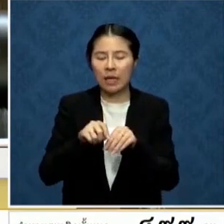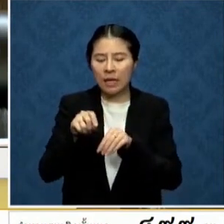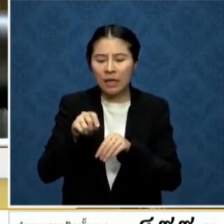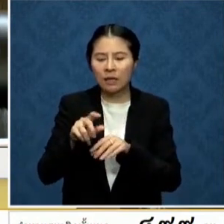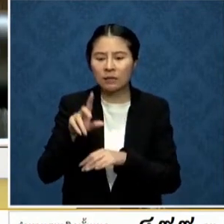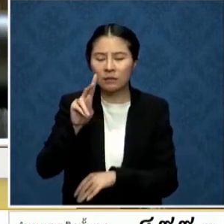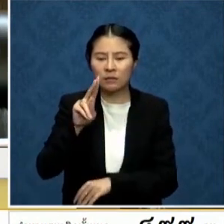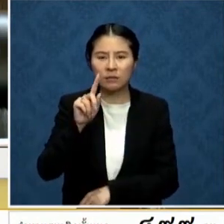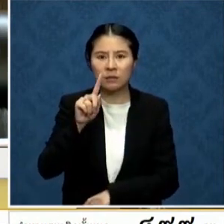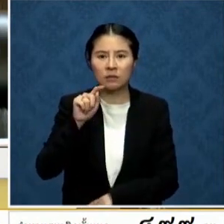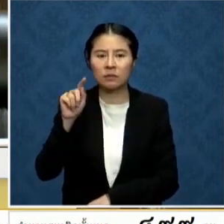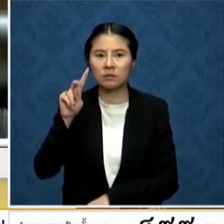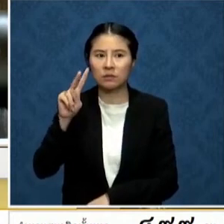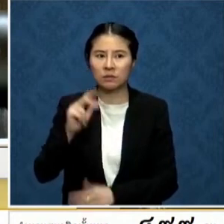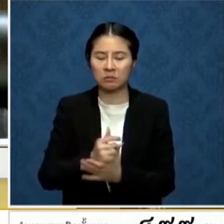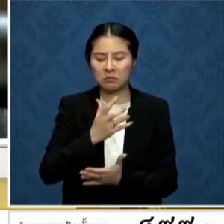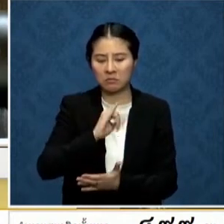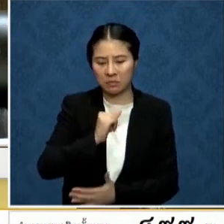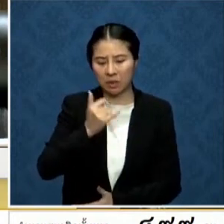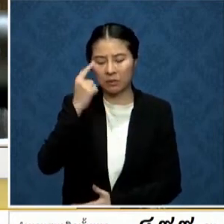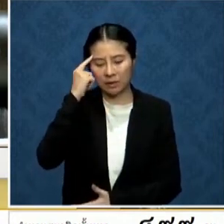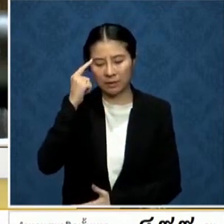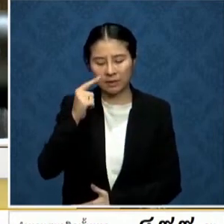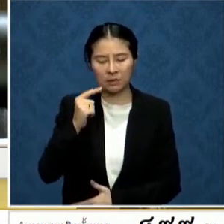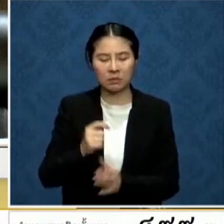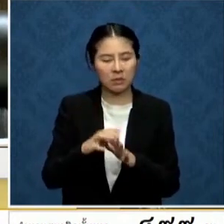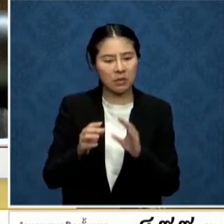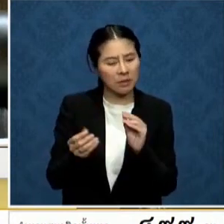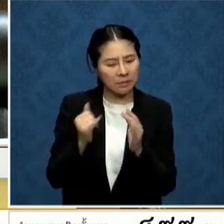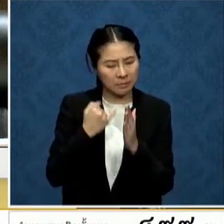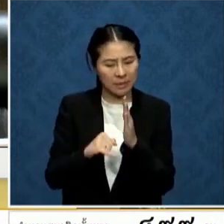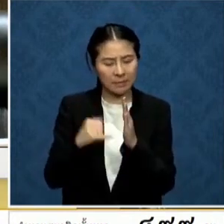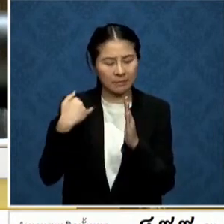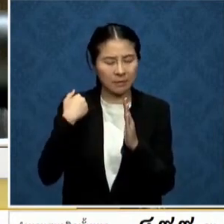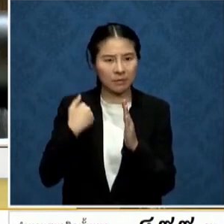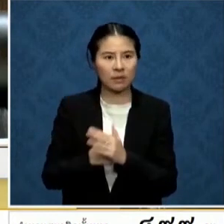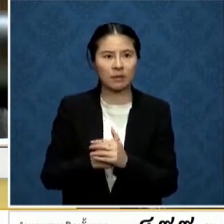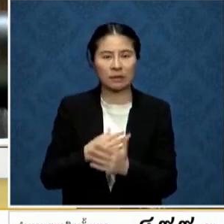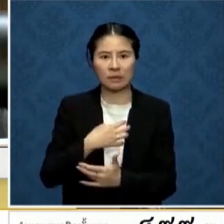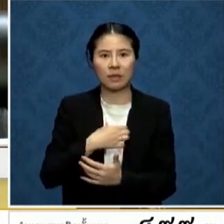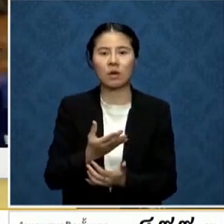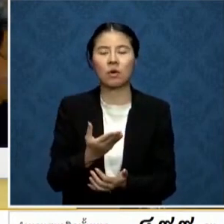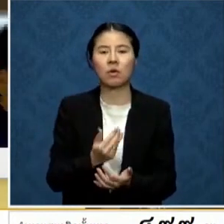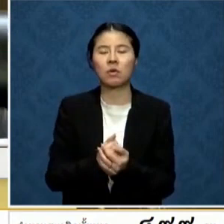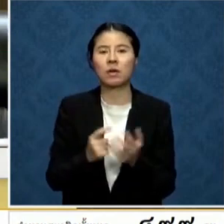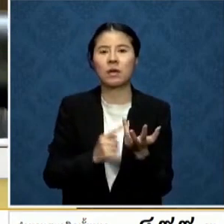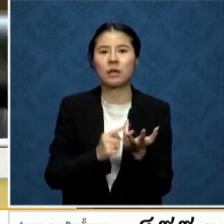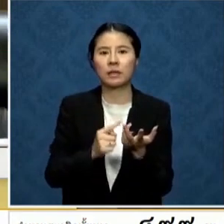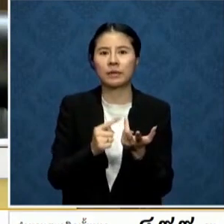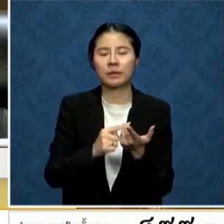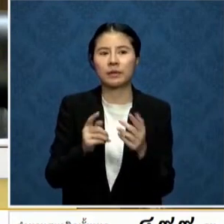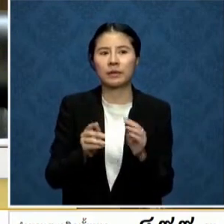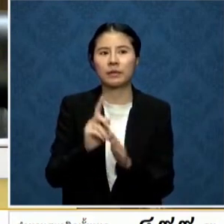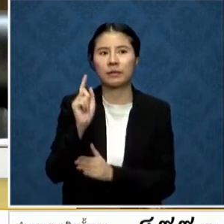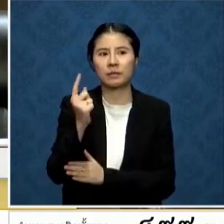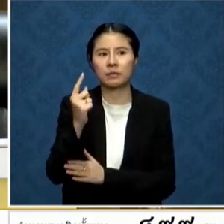เนี่ยอีกฝ่ายหนึงก็คิดว่าอาจจะมีการคลาดเคลื่อนผิดพลาดจึงขอให้มีการนับคะแนนเสียงใหม่เพราะ